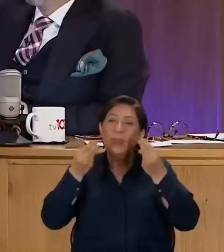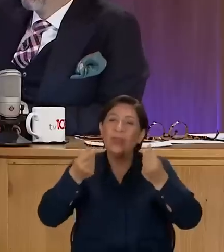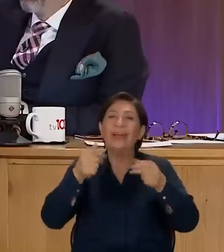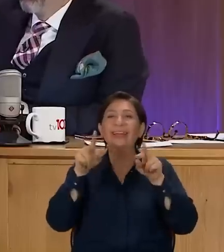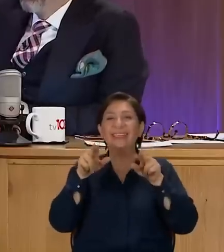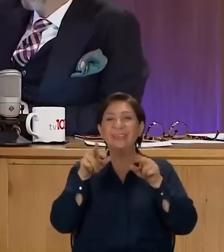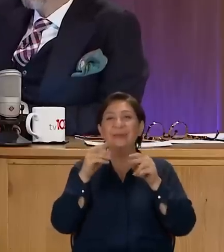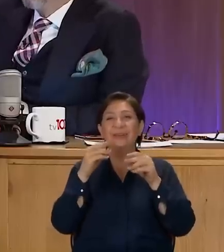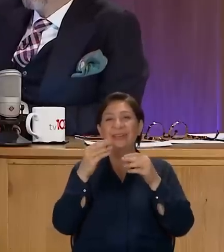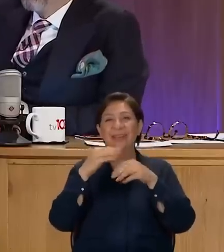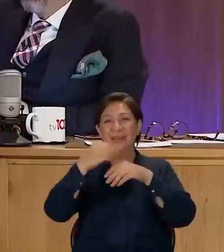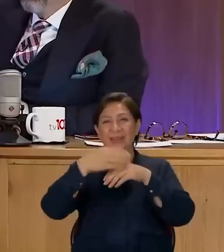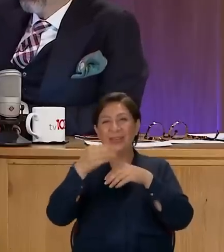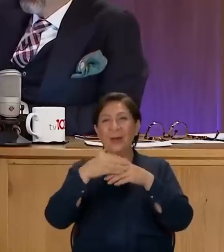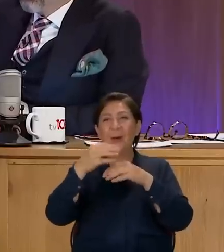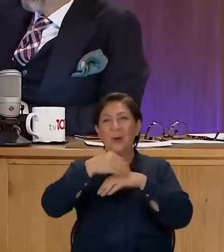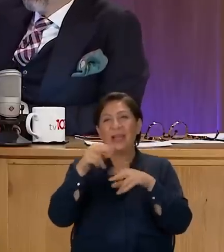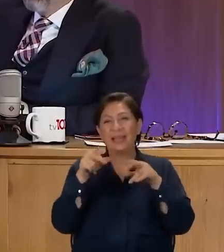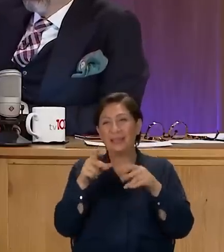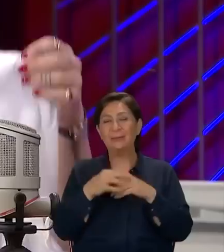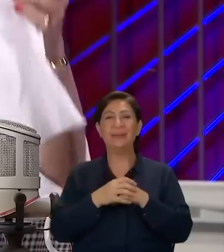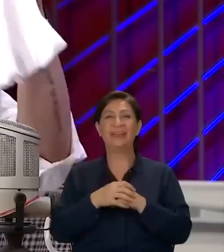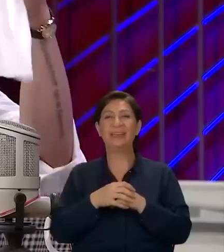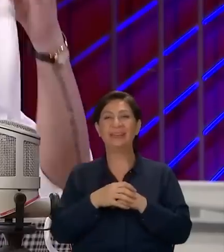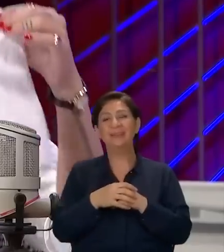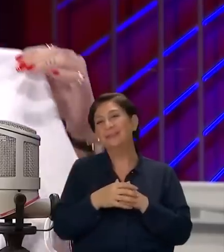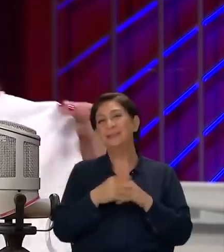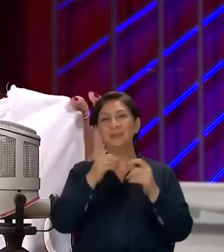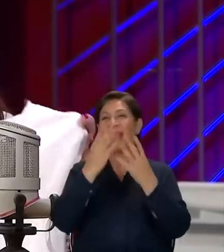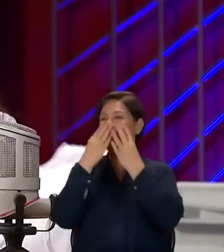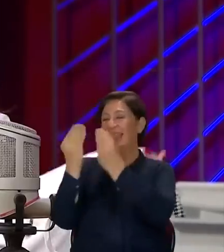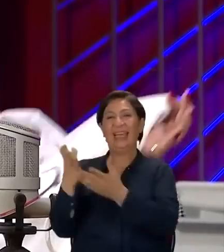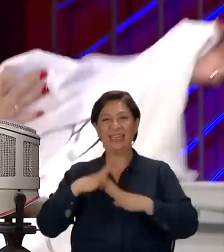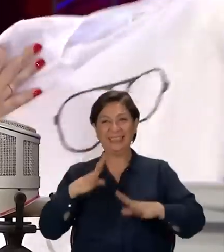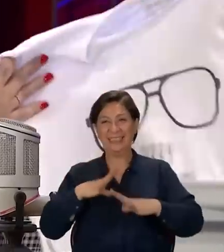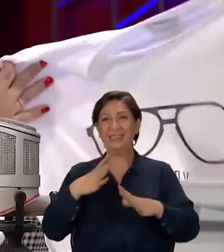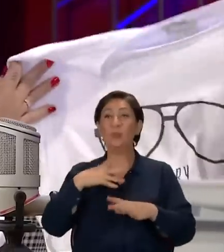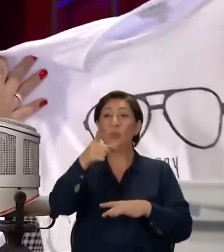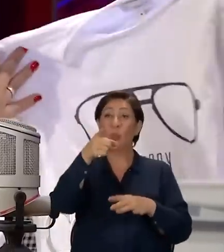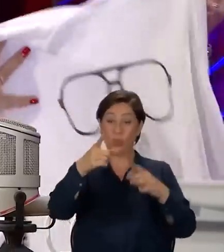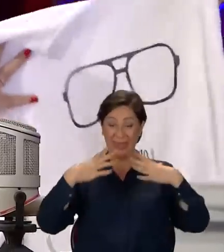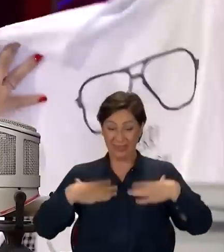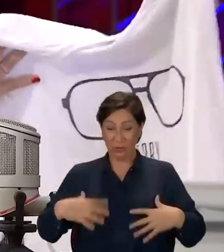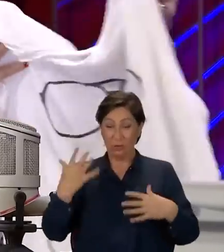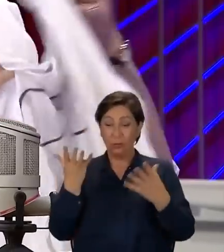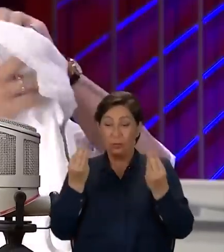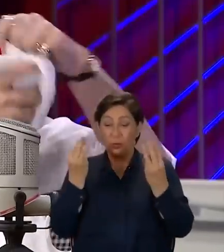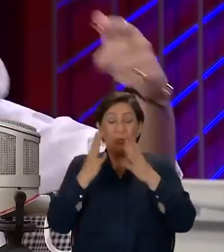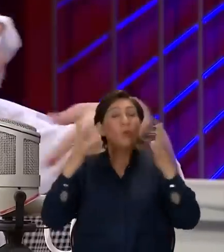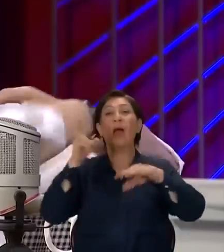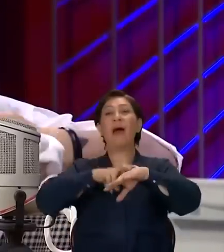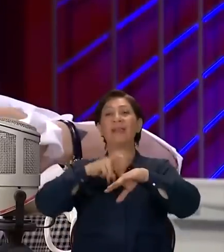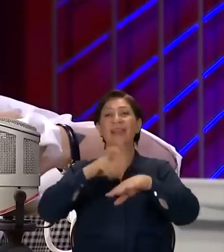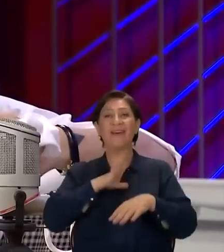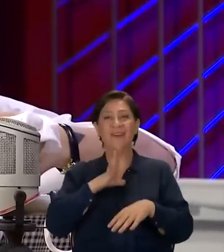böyle pul pul olmuş, pamuk pamuk olmuş. Böyle ne bileyim, bunu getirmek istedim çünkü bu benim için çok şeyin sembolü yani. O